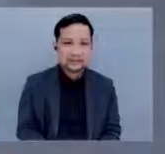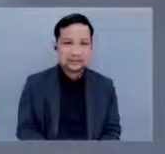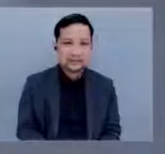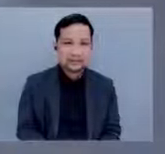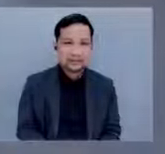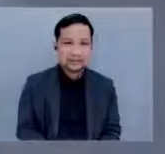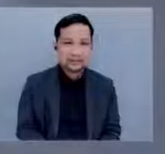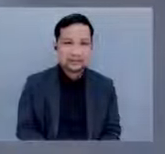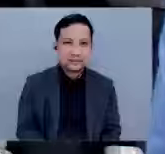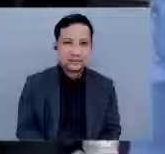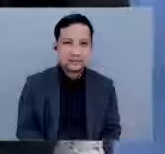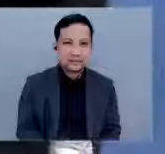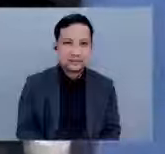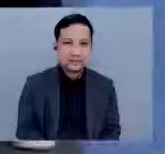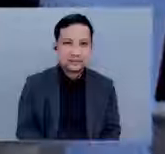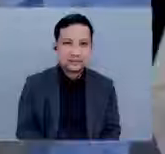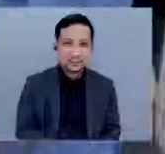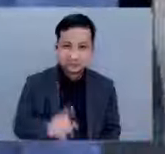Para lang maintindihan nila